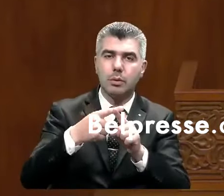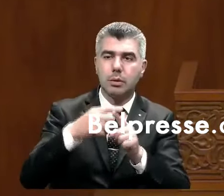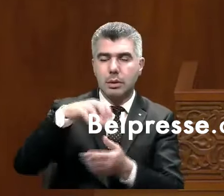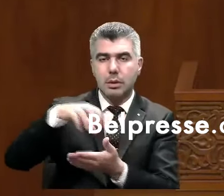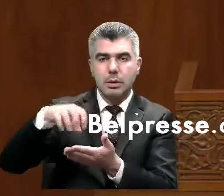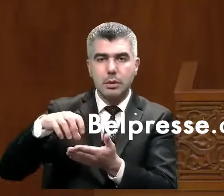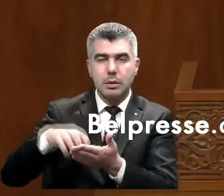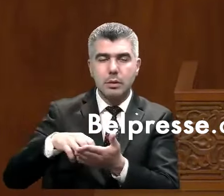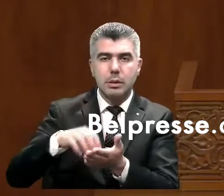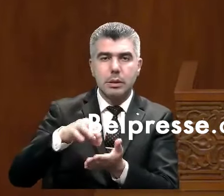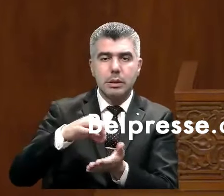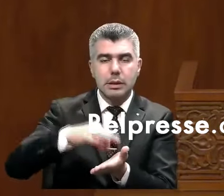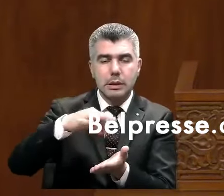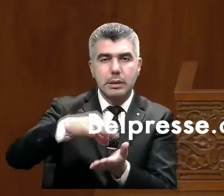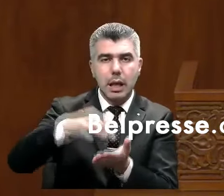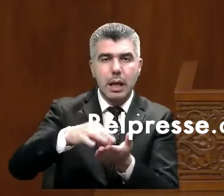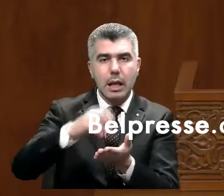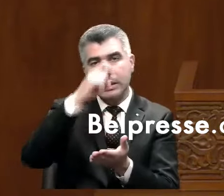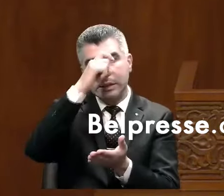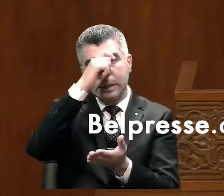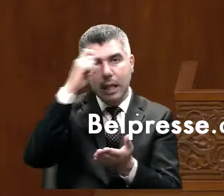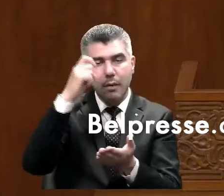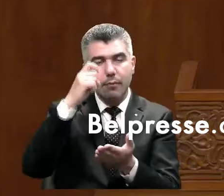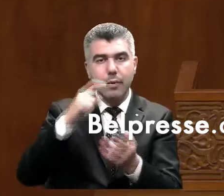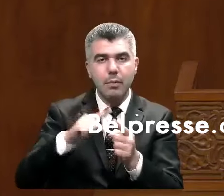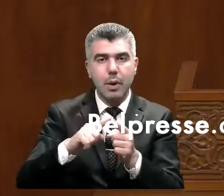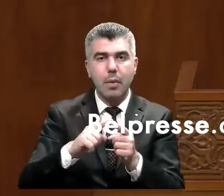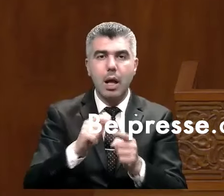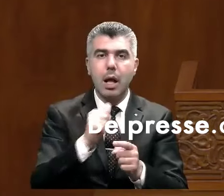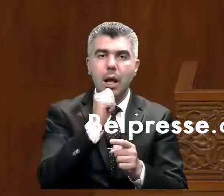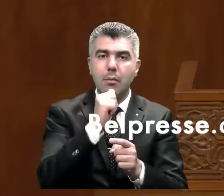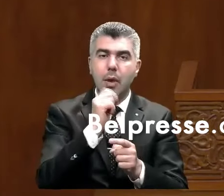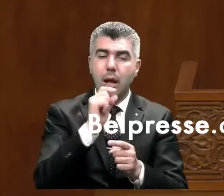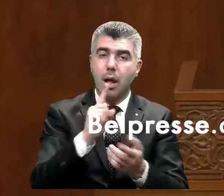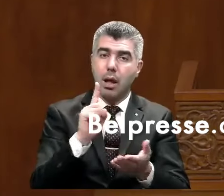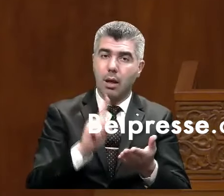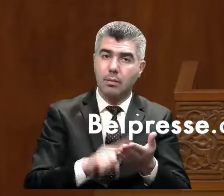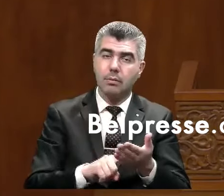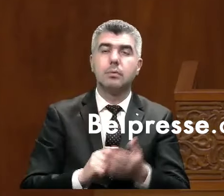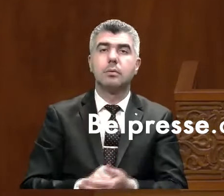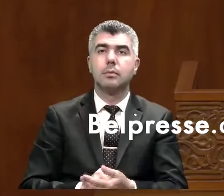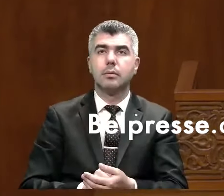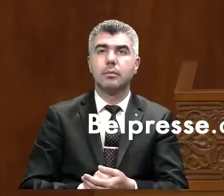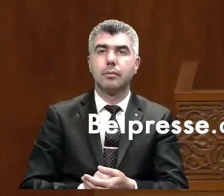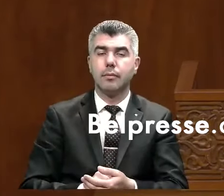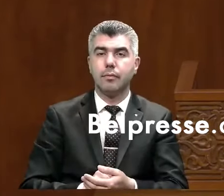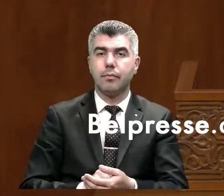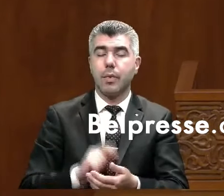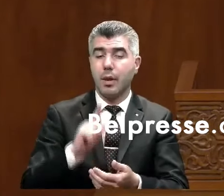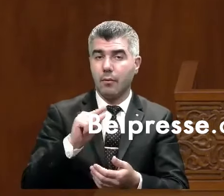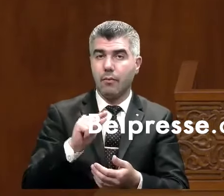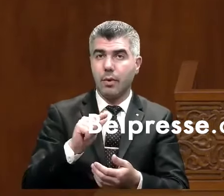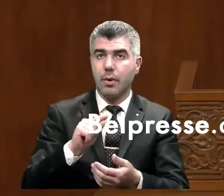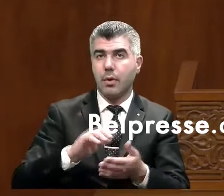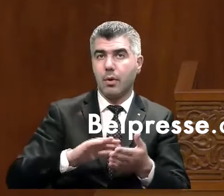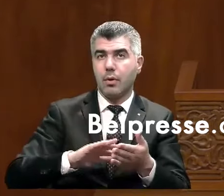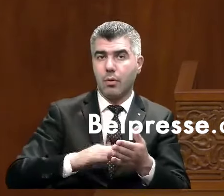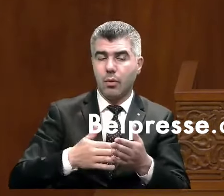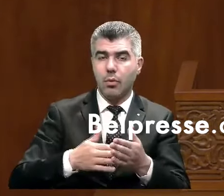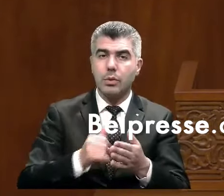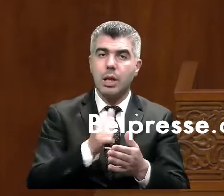الزراعات الصيفيه حسب الوضعيه المائيه للدوائر وطبعا اعطاء الاولويات